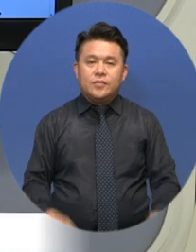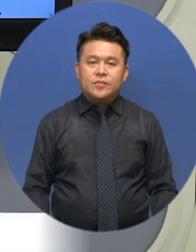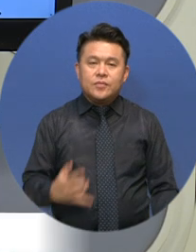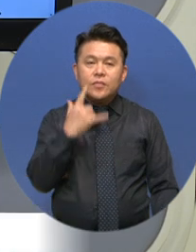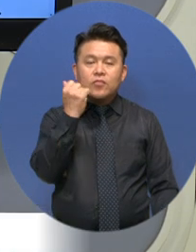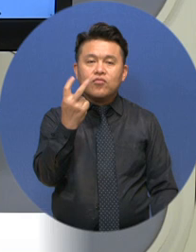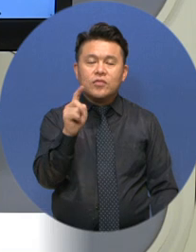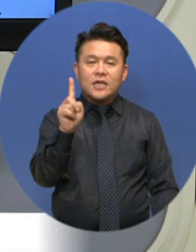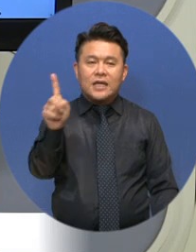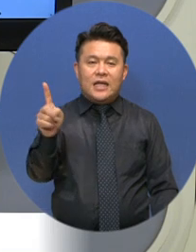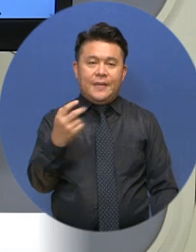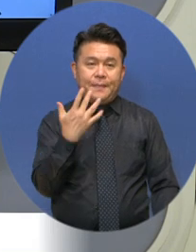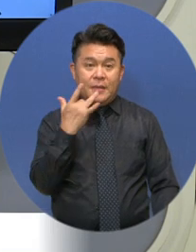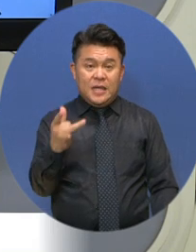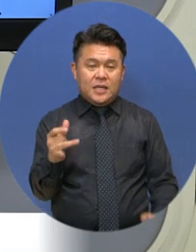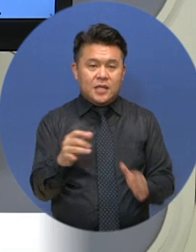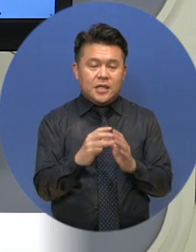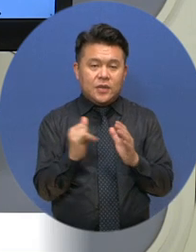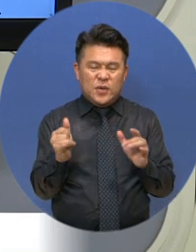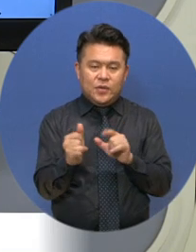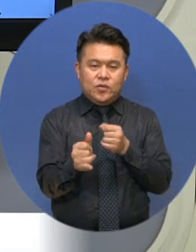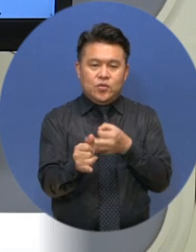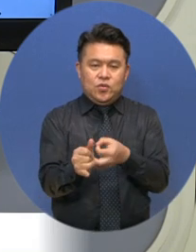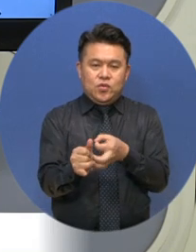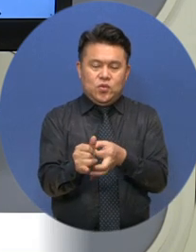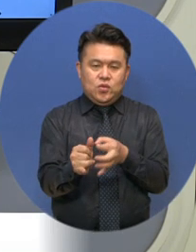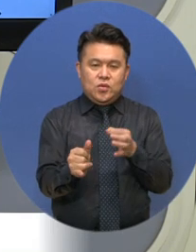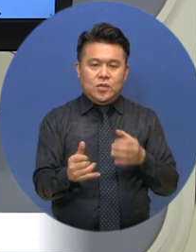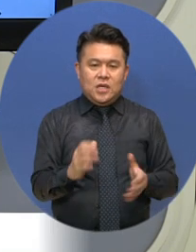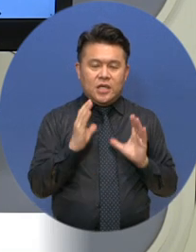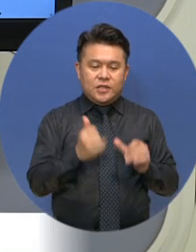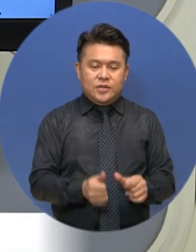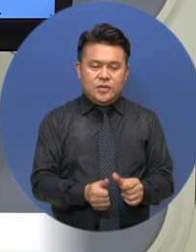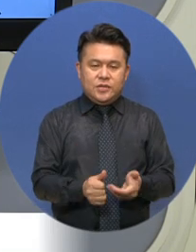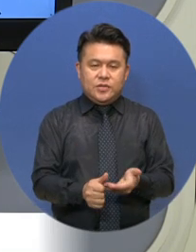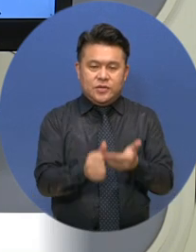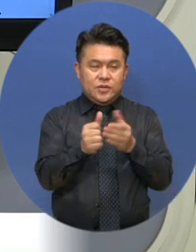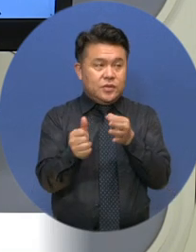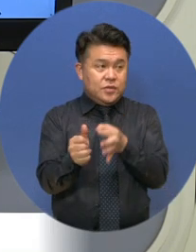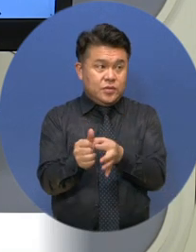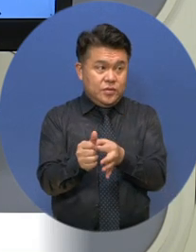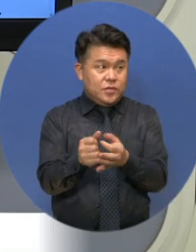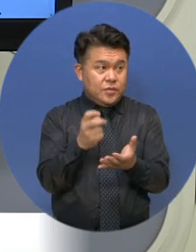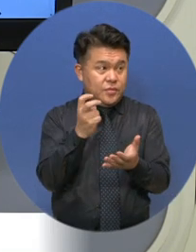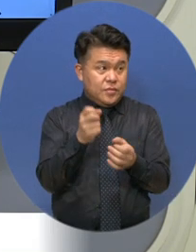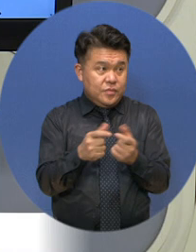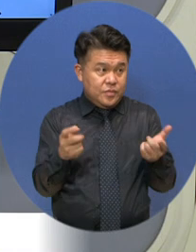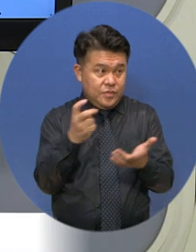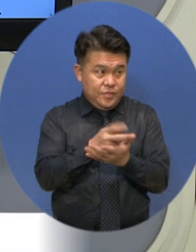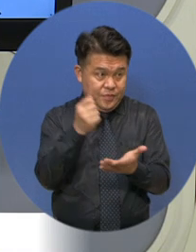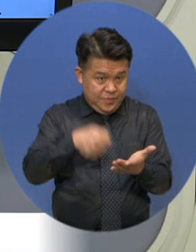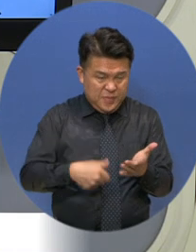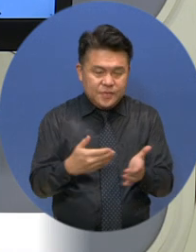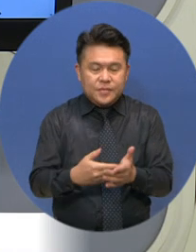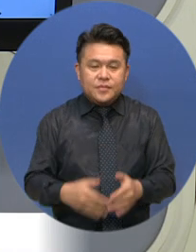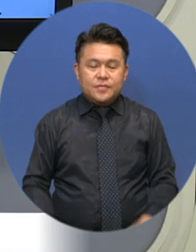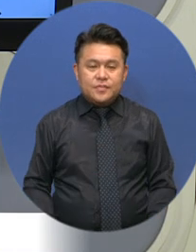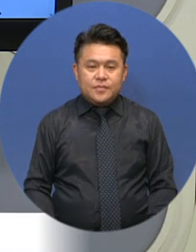한부모 가족 의 양육비 지급 대상을 확대한 앤 한부모가족 지원 법 개정안을 의결했습니다